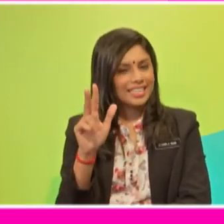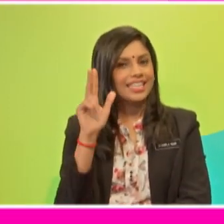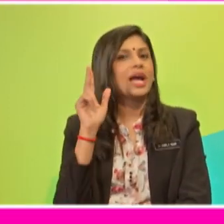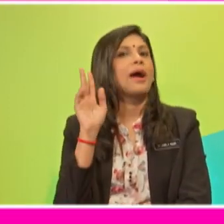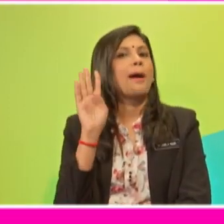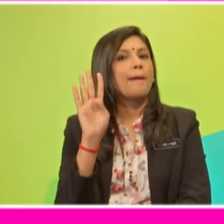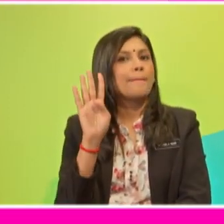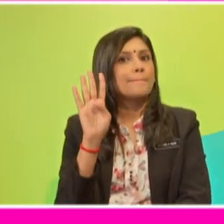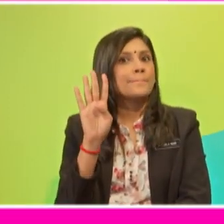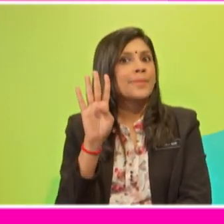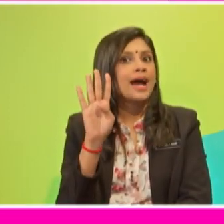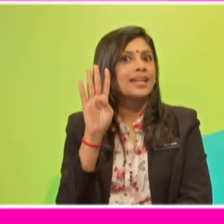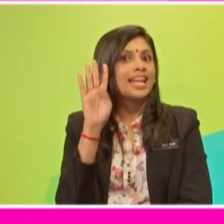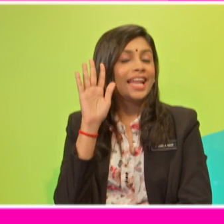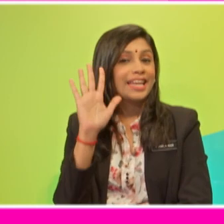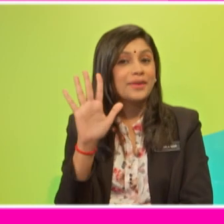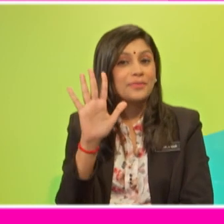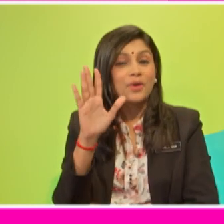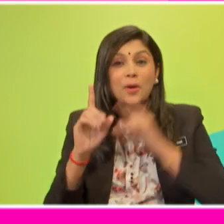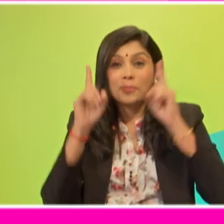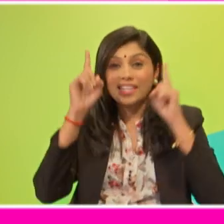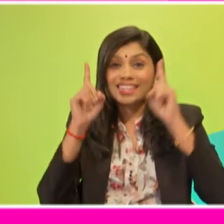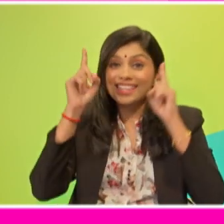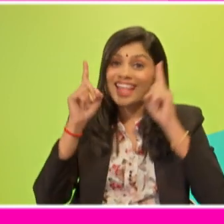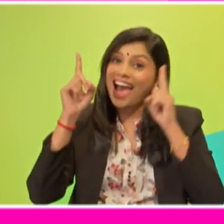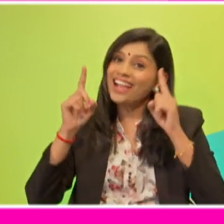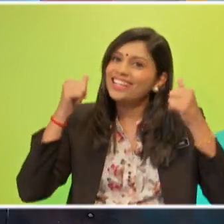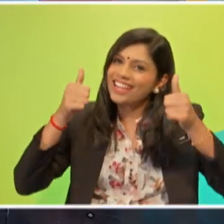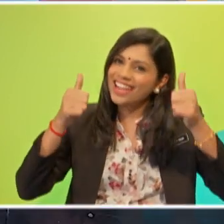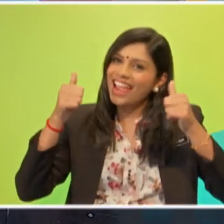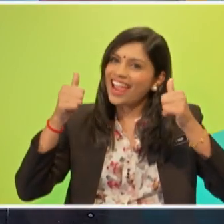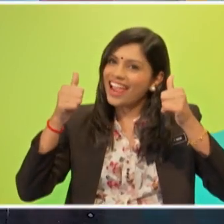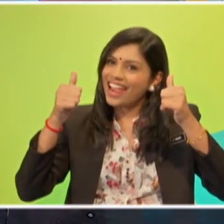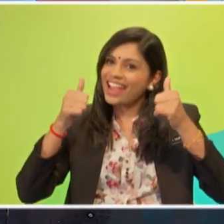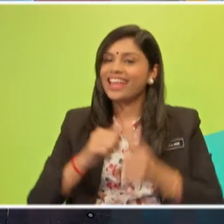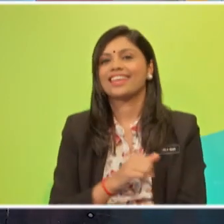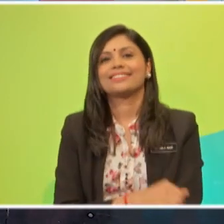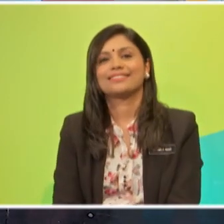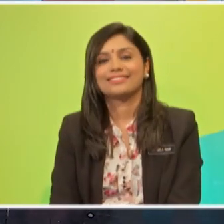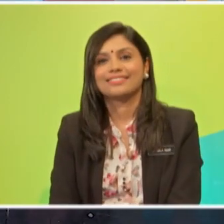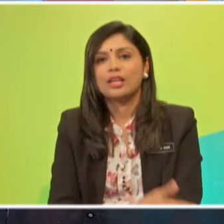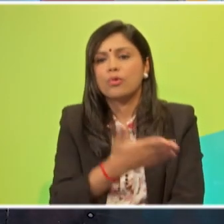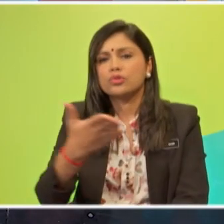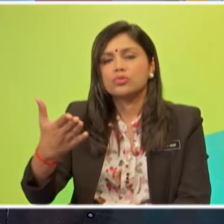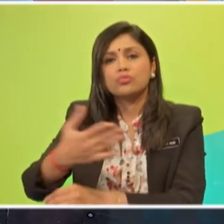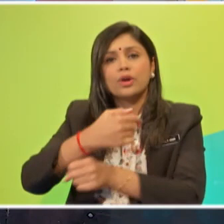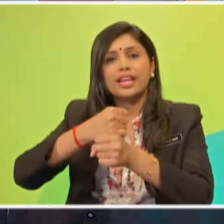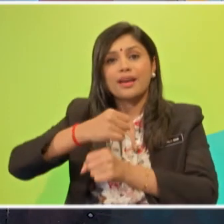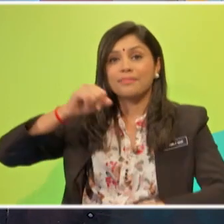tiga, empat, lima. Banyaknya bintang, yeay, cikgu. Bagus. Sean dan murid-murid rumah dapat